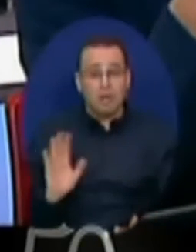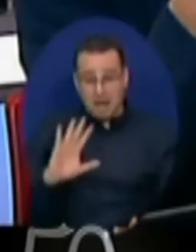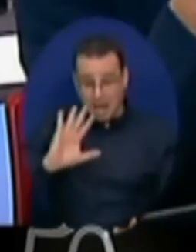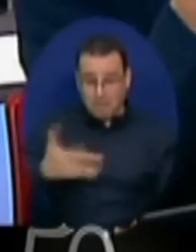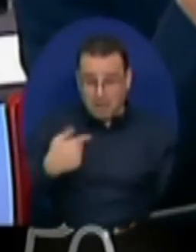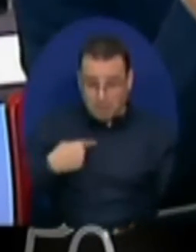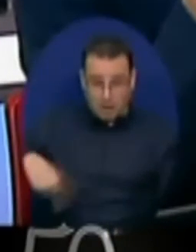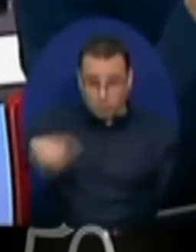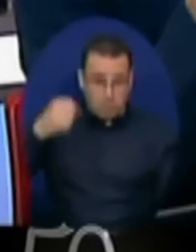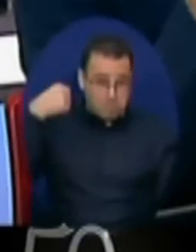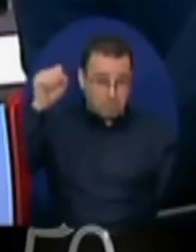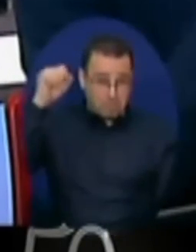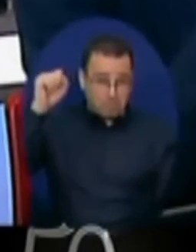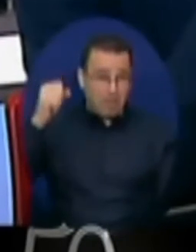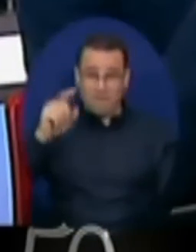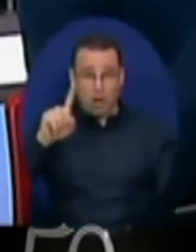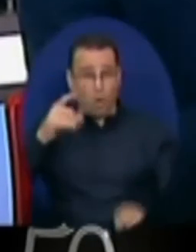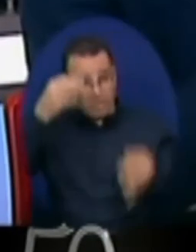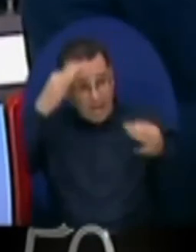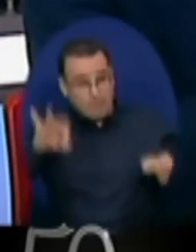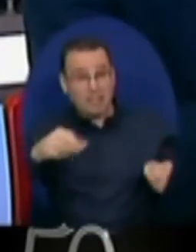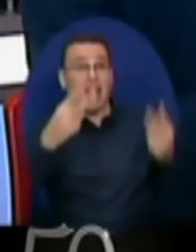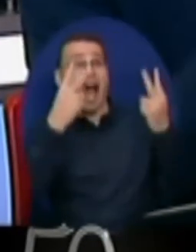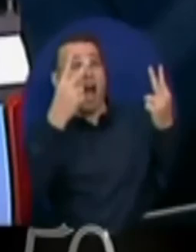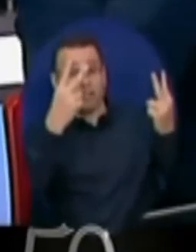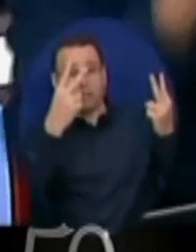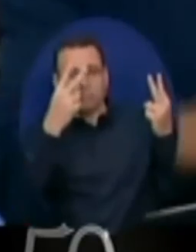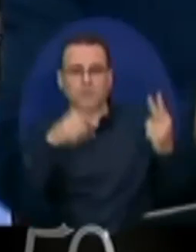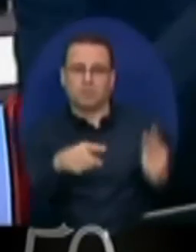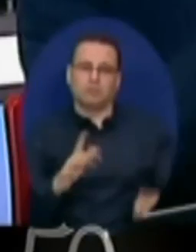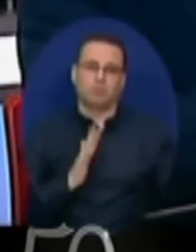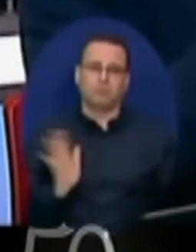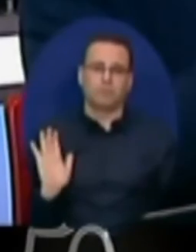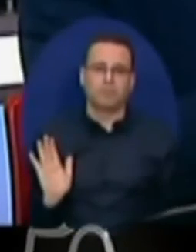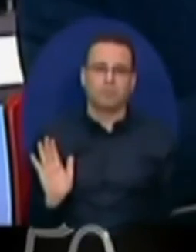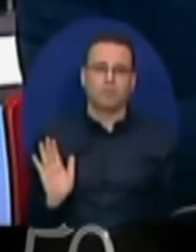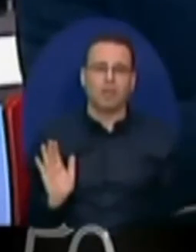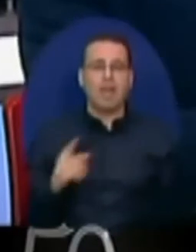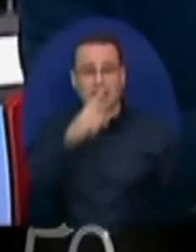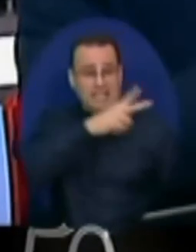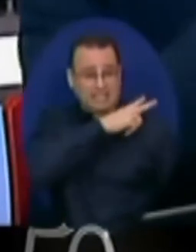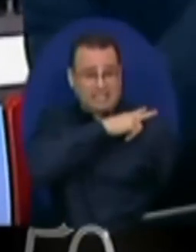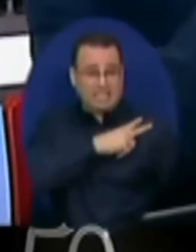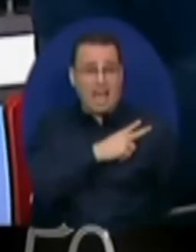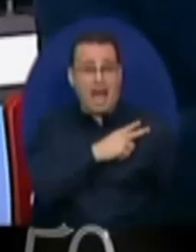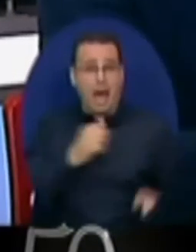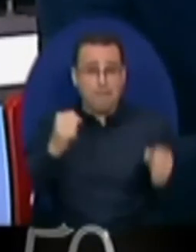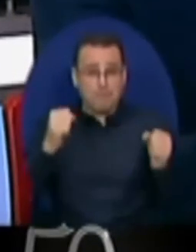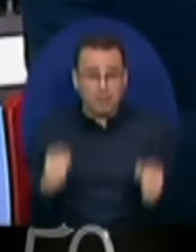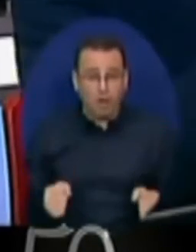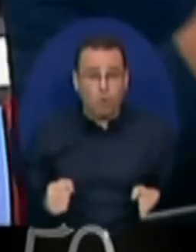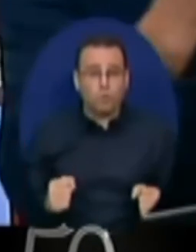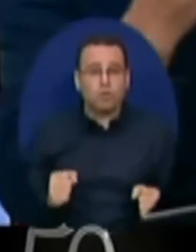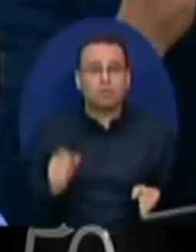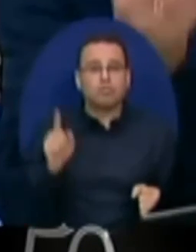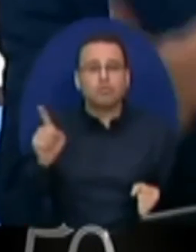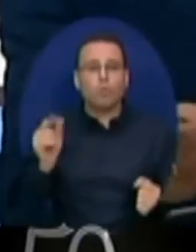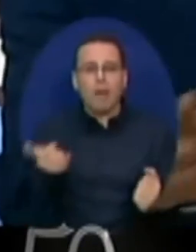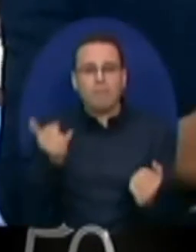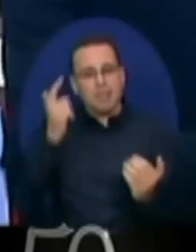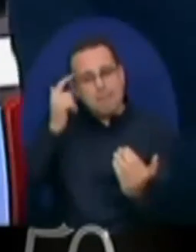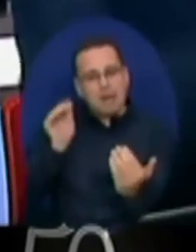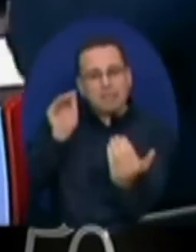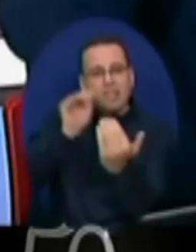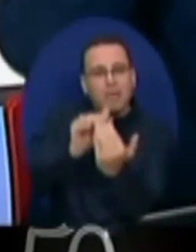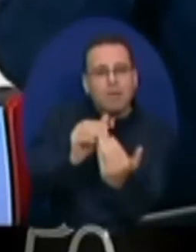מהערכים שלנו. משפט אחד. כן, המנהיגות הנוכחית, אני מחריג את שר הביטחון, מתאימה את עצמה לדעת